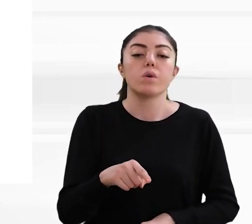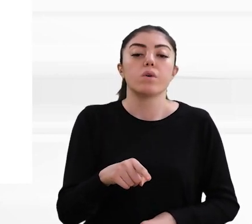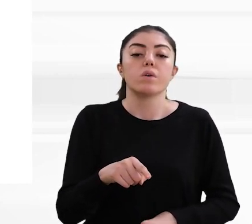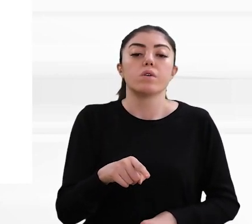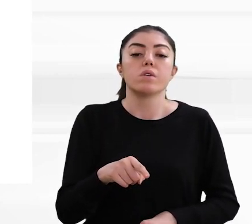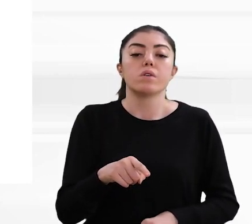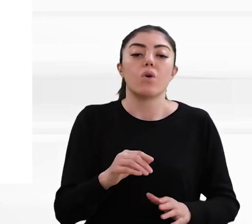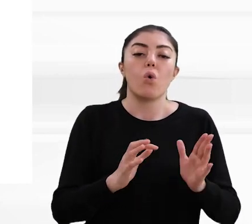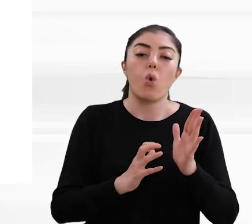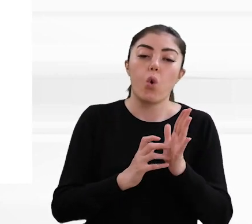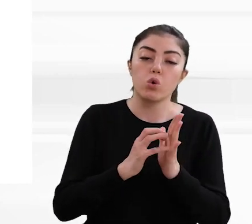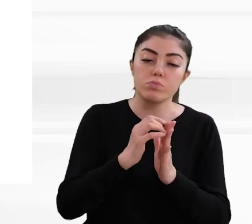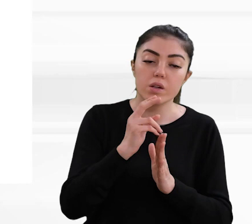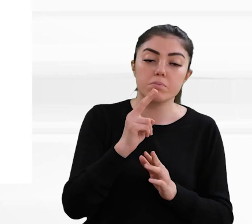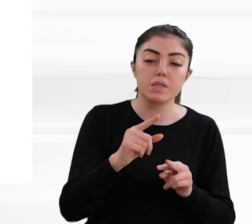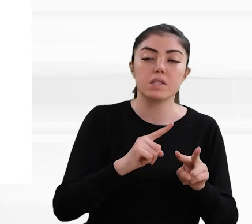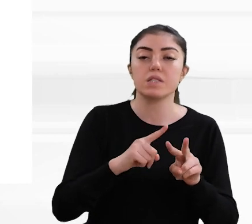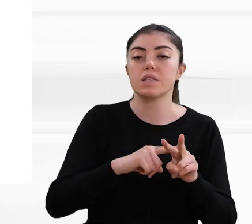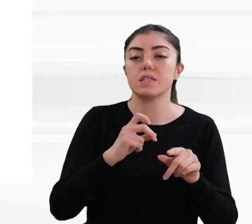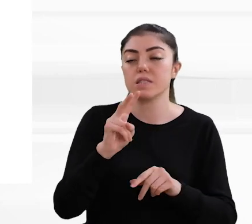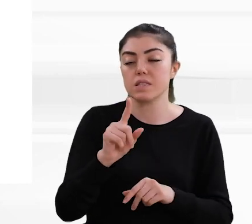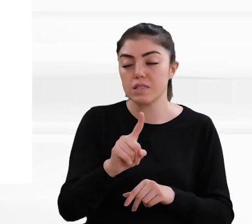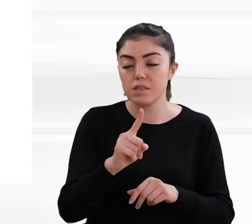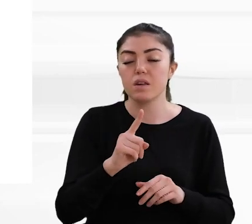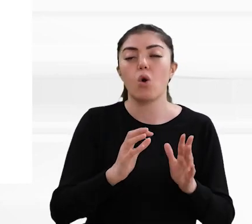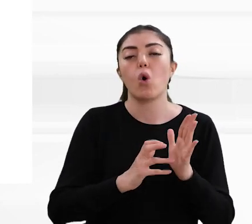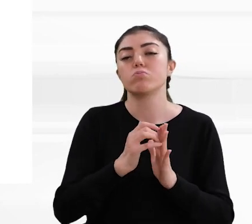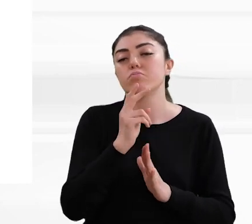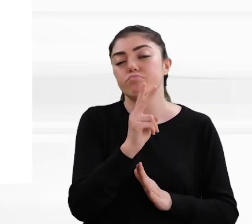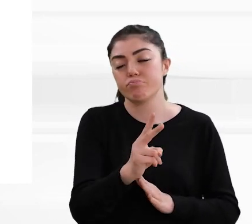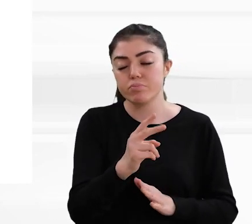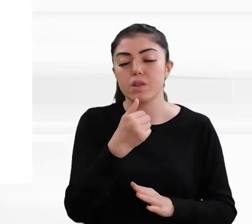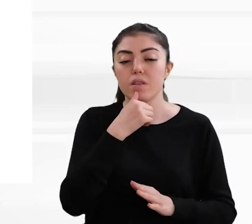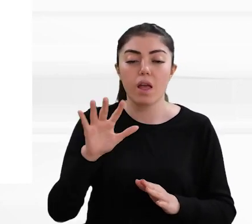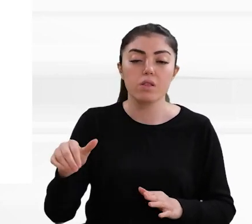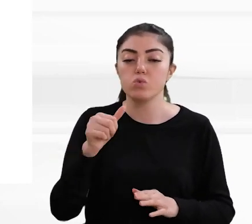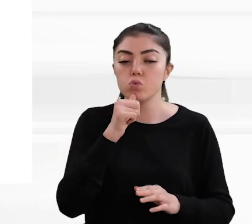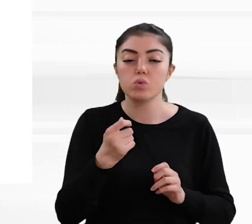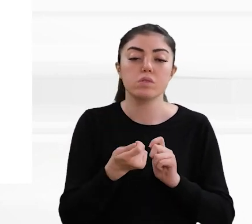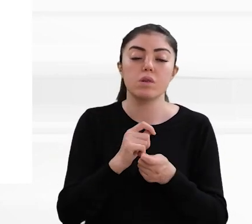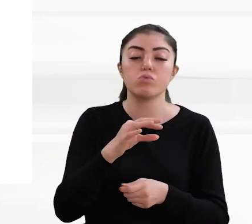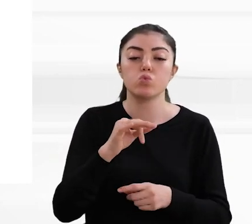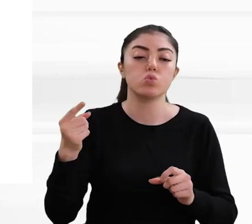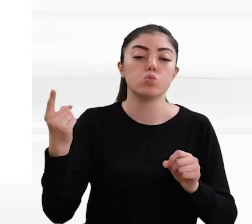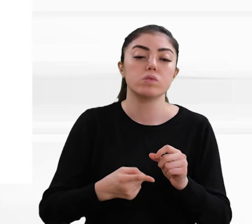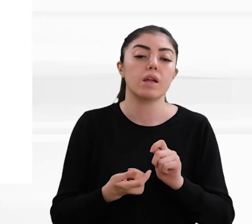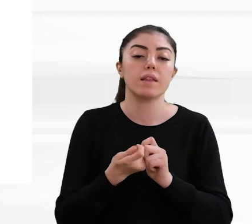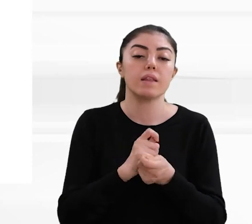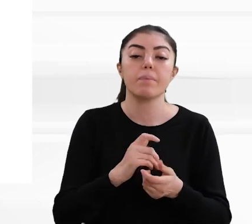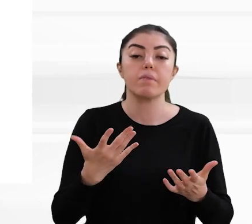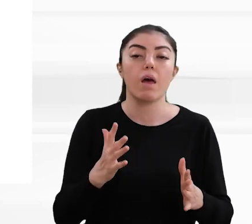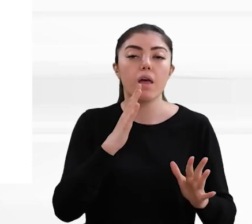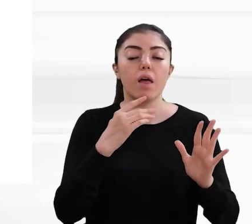ki yengeci ve ölüm geç yengecin vücut sıvılarının tuz değişimin yaşadıkları Deniz suyunun tuz değişimindeki değişimlerden